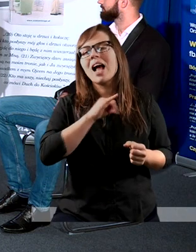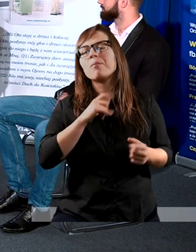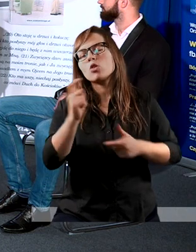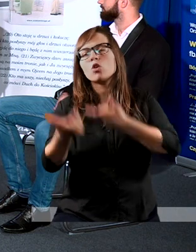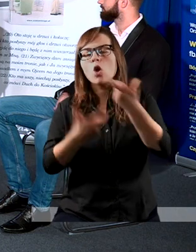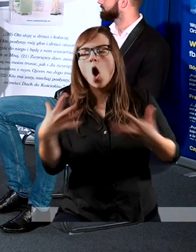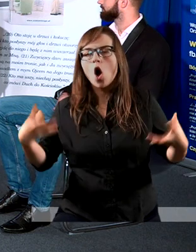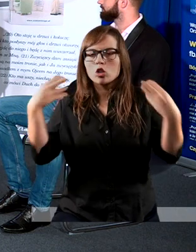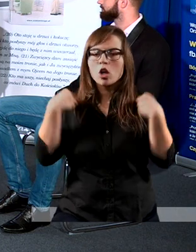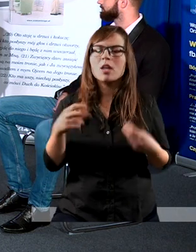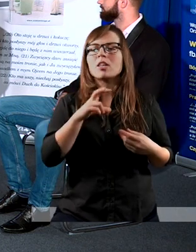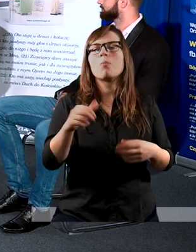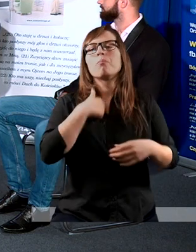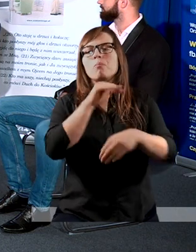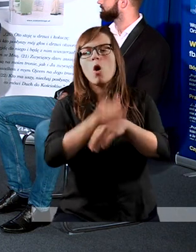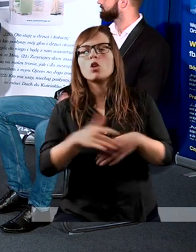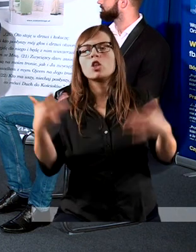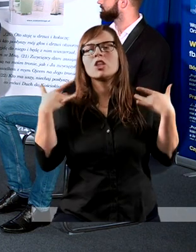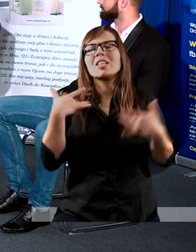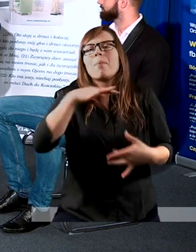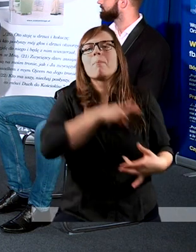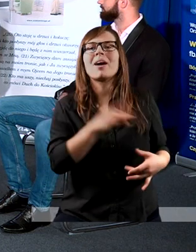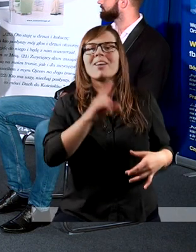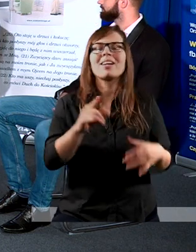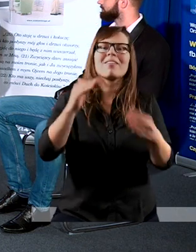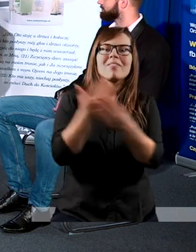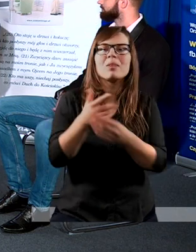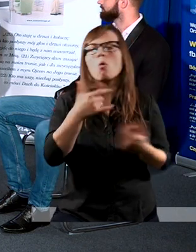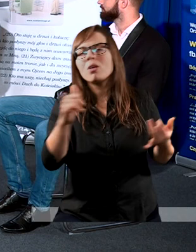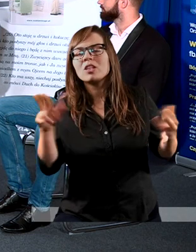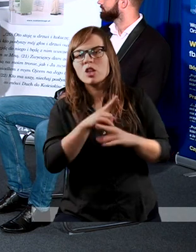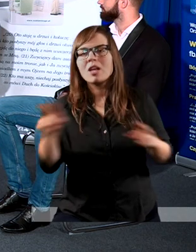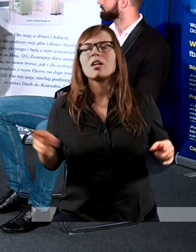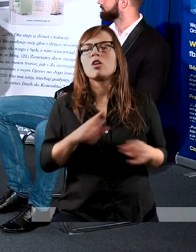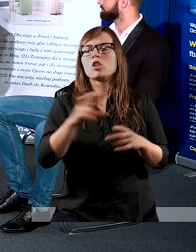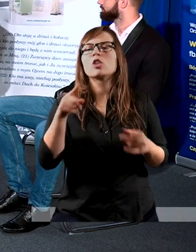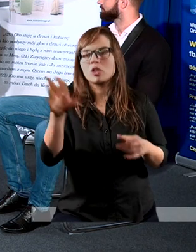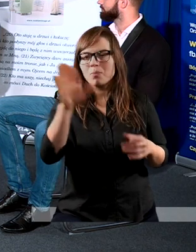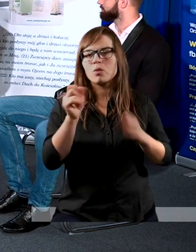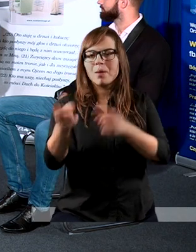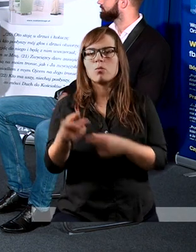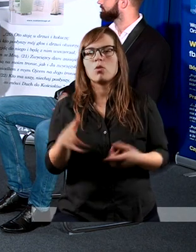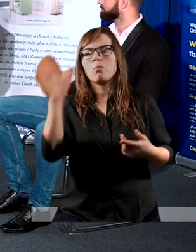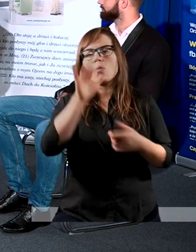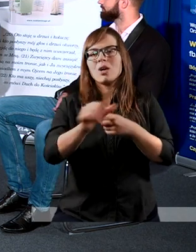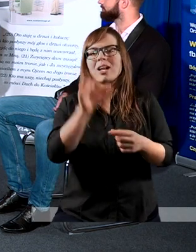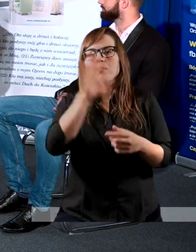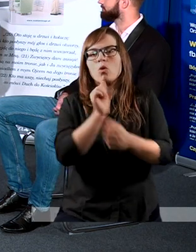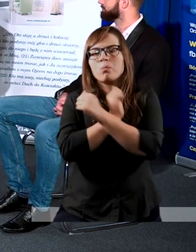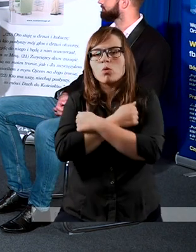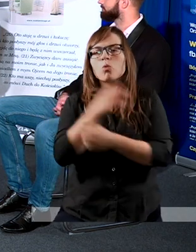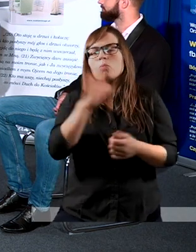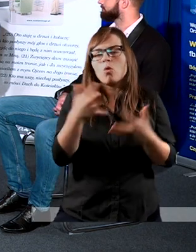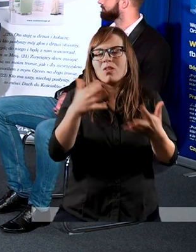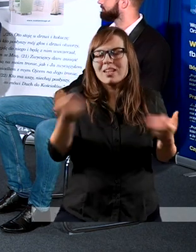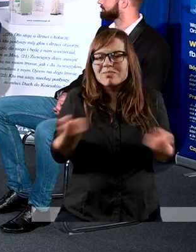sukces osiągnąć, żeby pogodzić życie prywatne, firmowe? No, czy powinniśmy to porzucić? Ale Bóg jest Bogiem miłości, Bóg chce